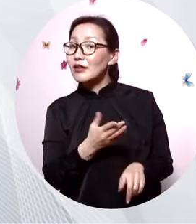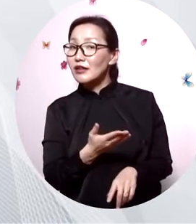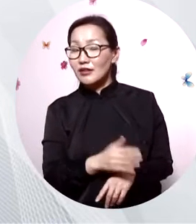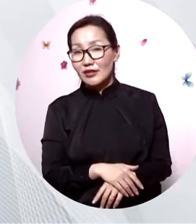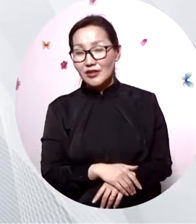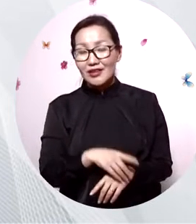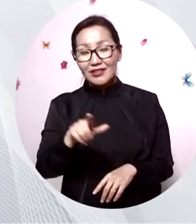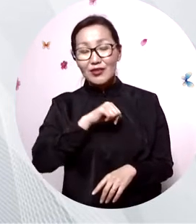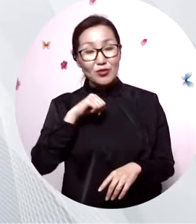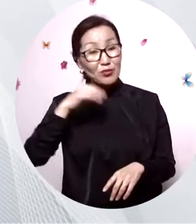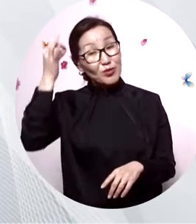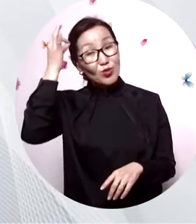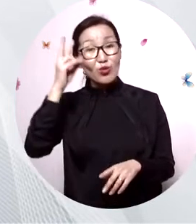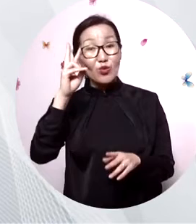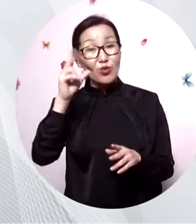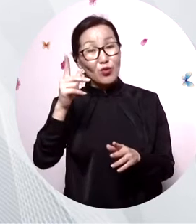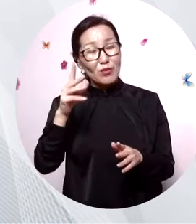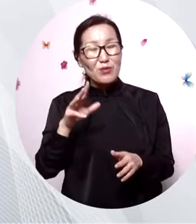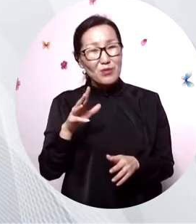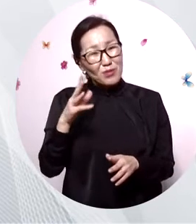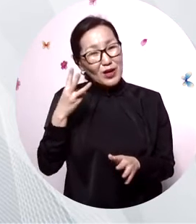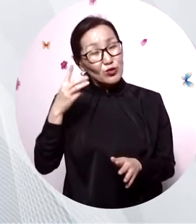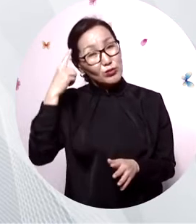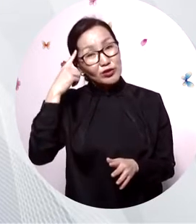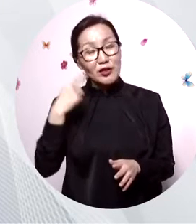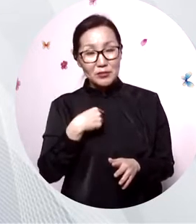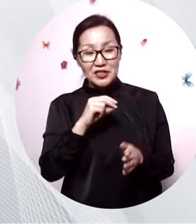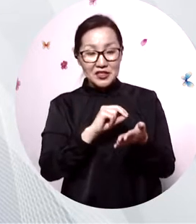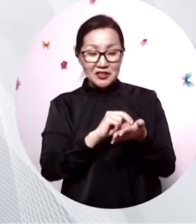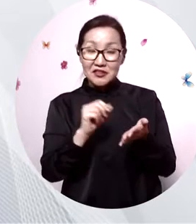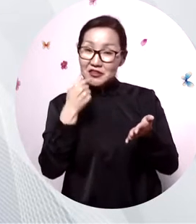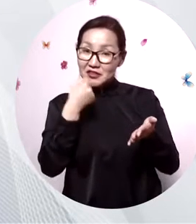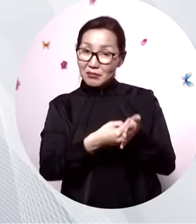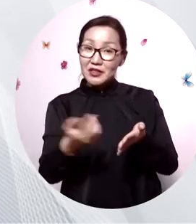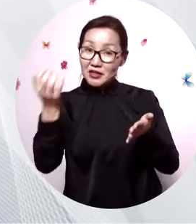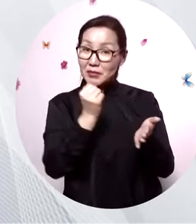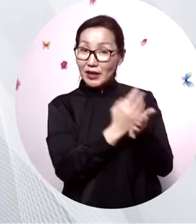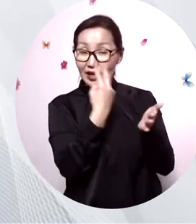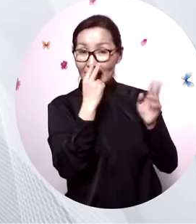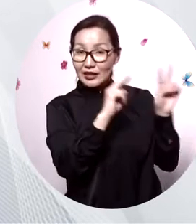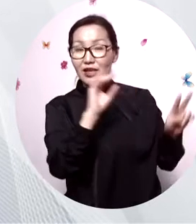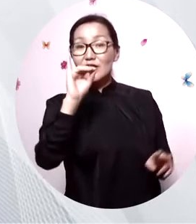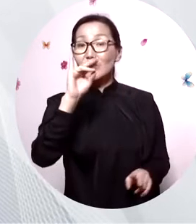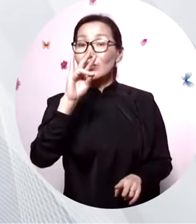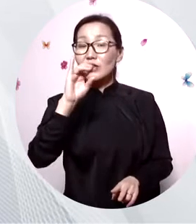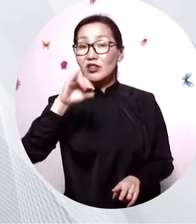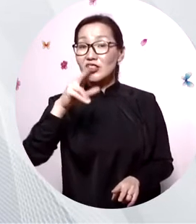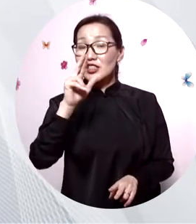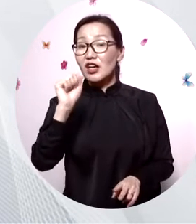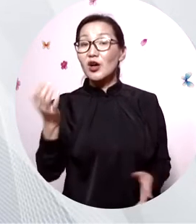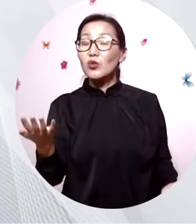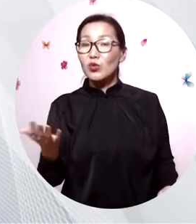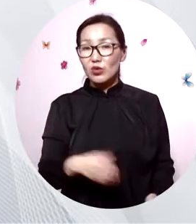За, энэ дотор та нарыг мэдхгүй нэг үг гэж магадгүй гэж бодоод багш нь тэмдэглээд ирсэн байгаа. ЮНЕСКО